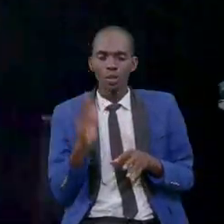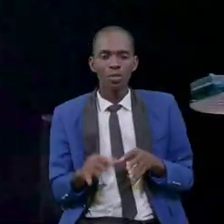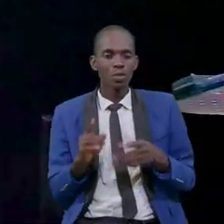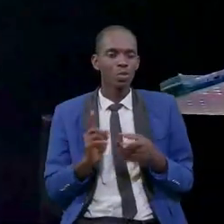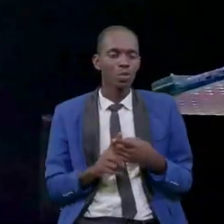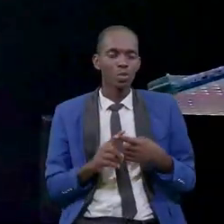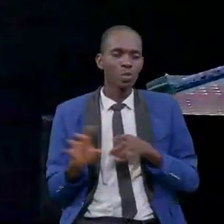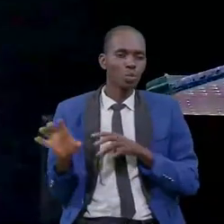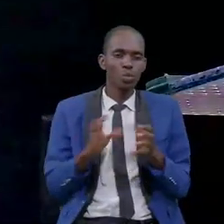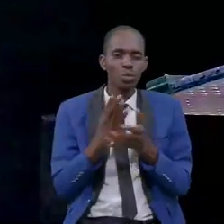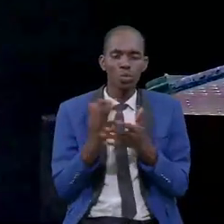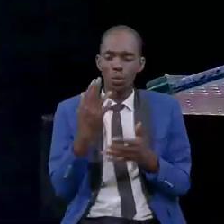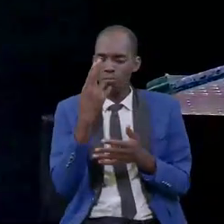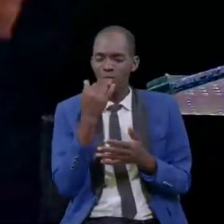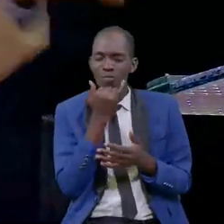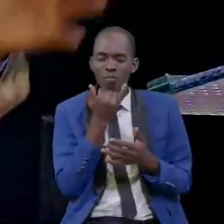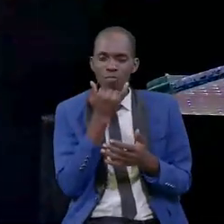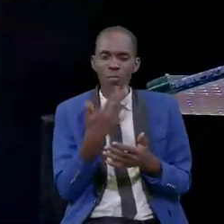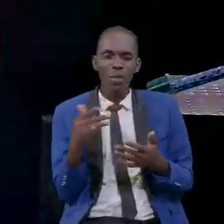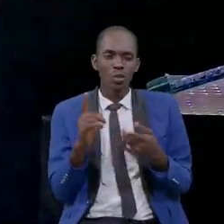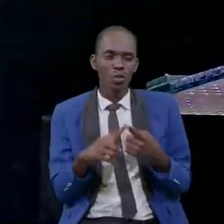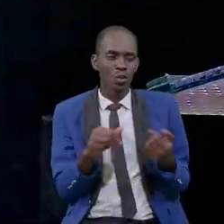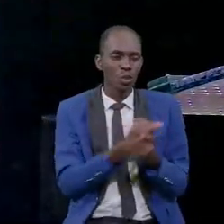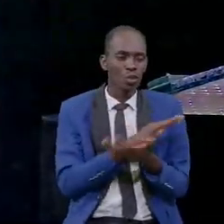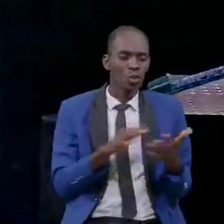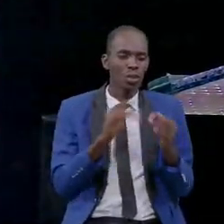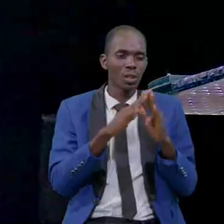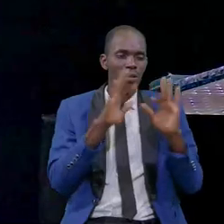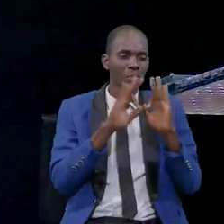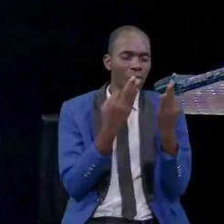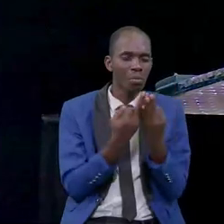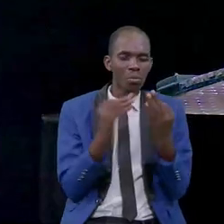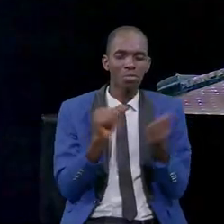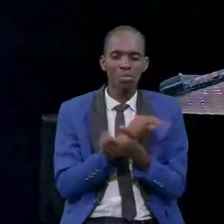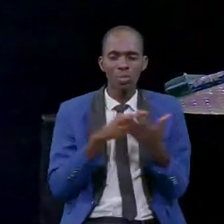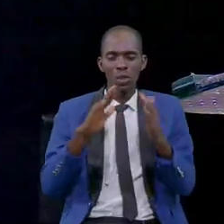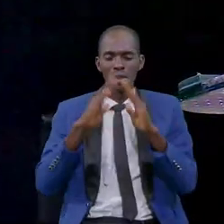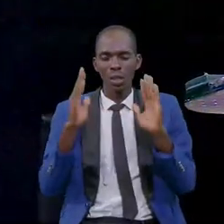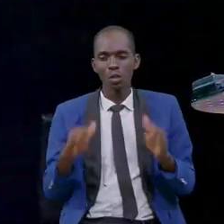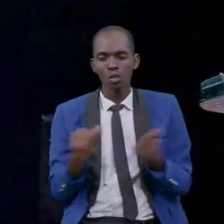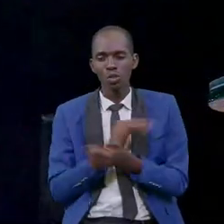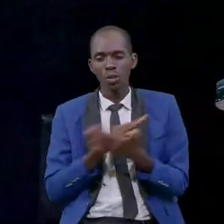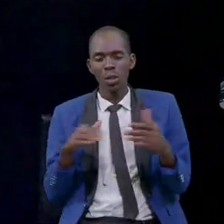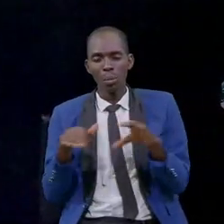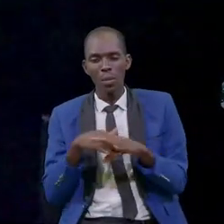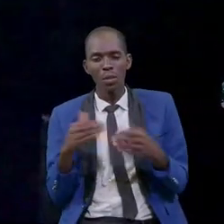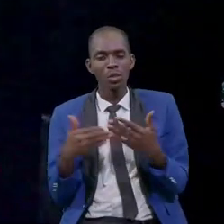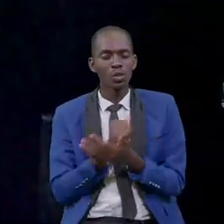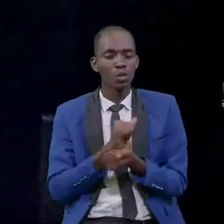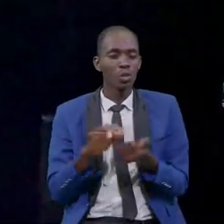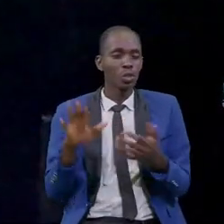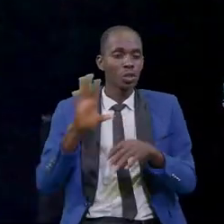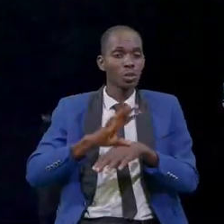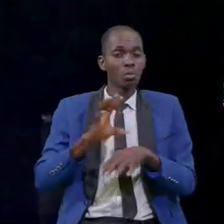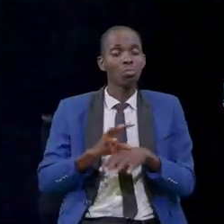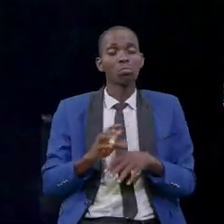fabriquer des histoires pour détruire le temple, l'assemblée du peuple de Dieu. Tes